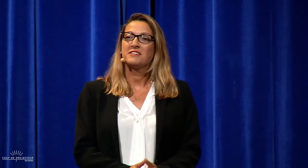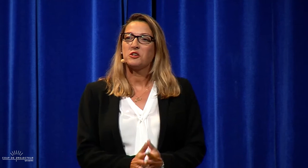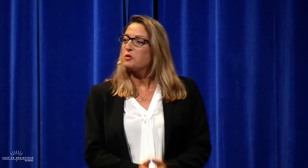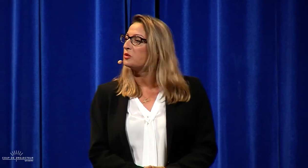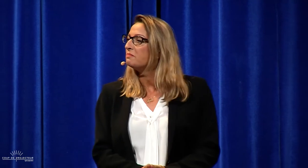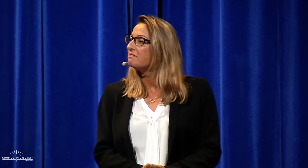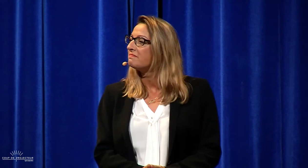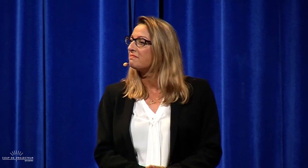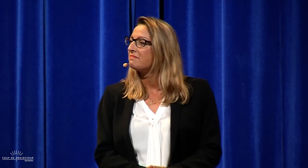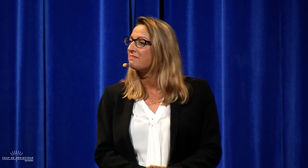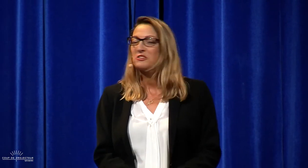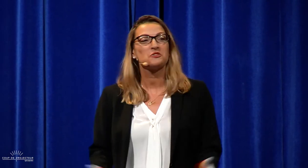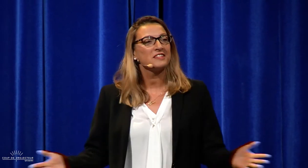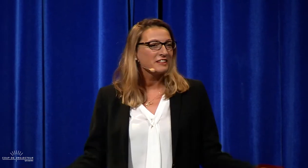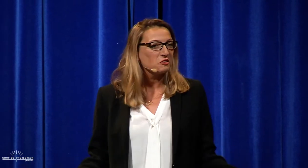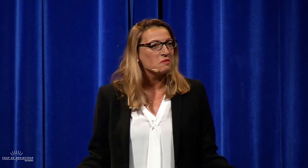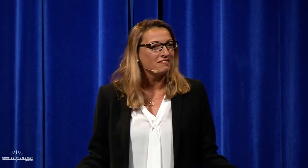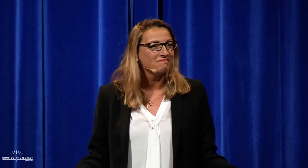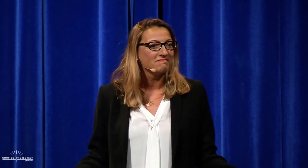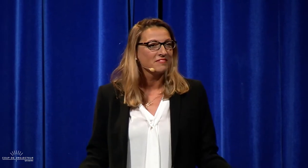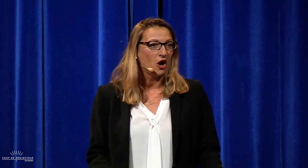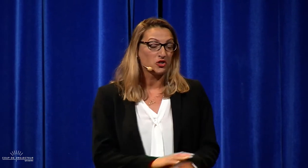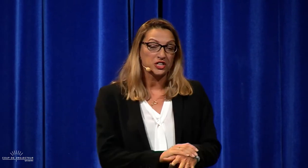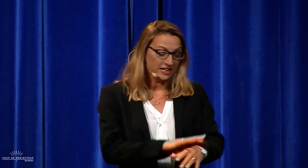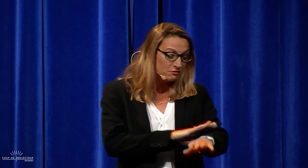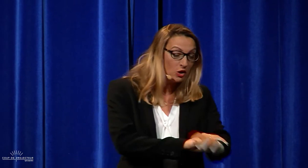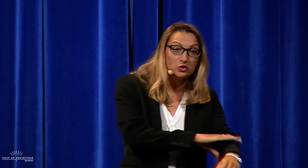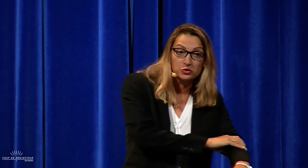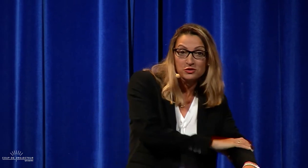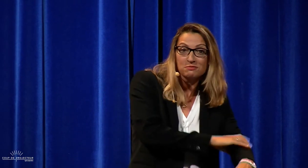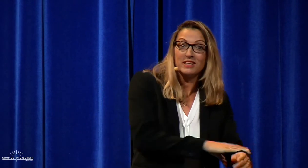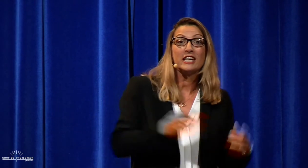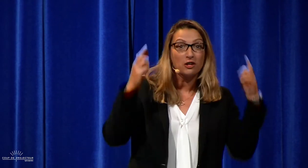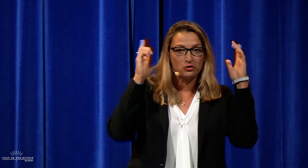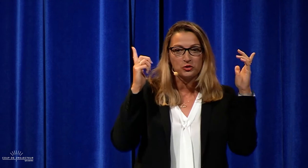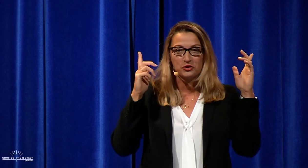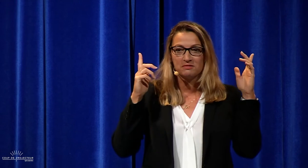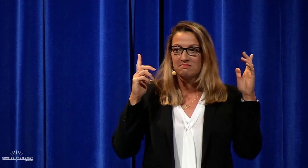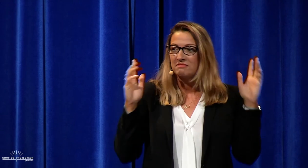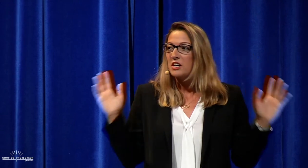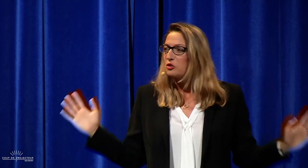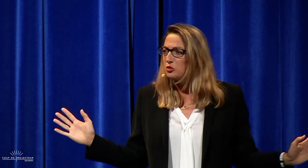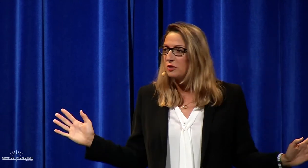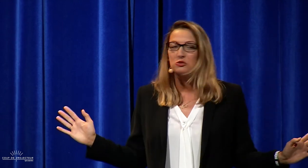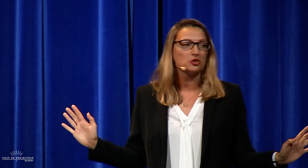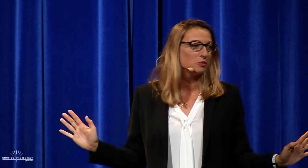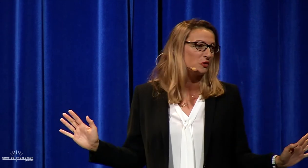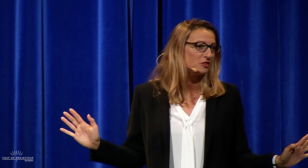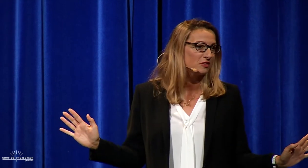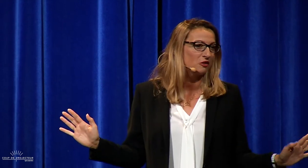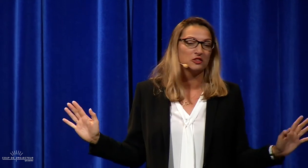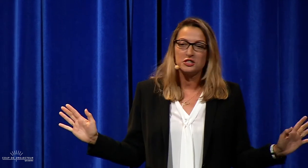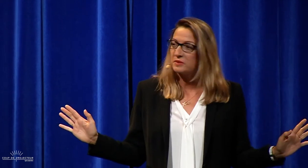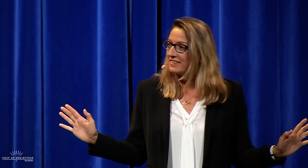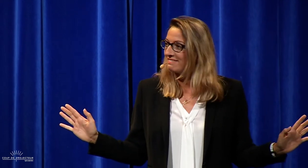Je ne suis pas un robot. Je suis un être humain, en chair, en os et en neurones. Tout comme vous, je